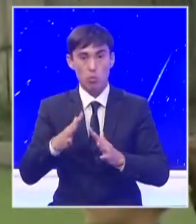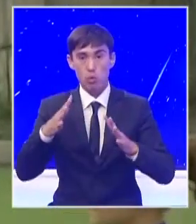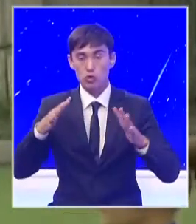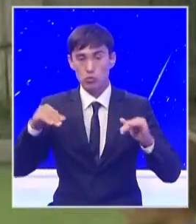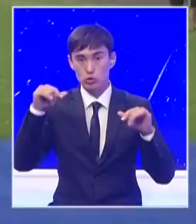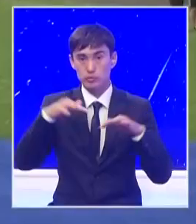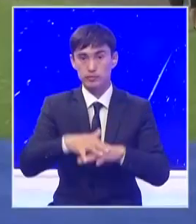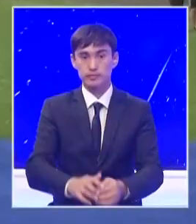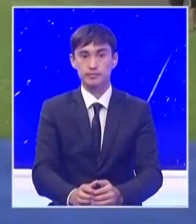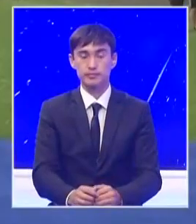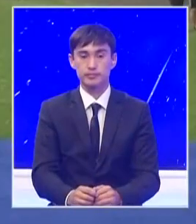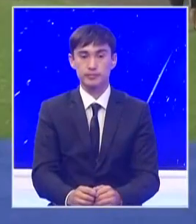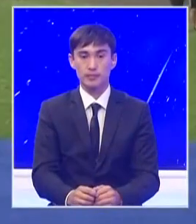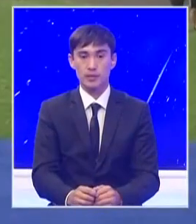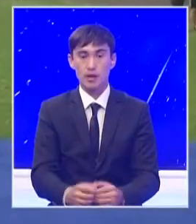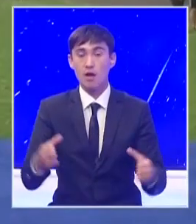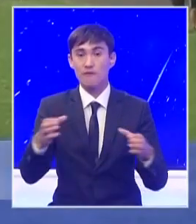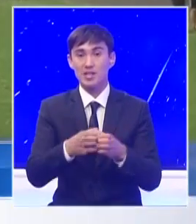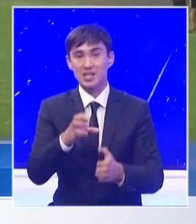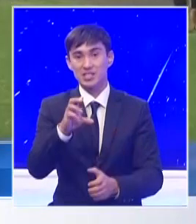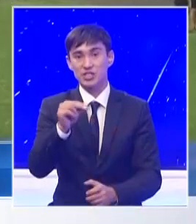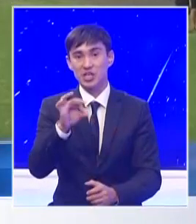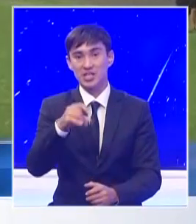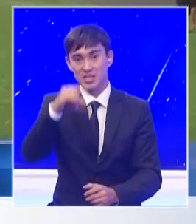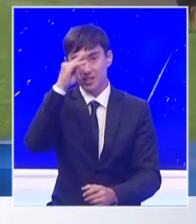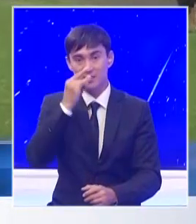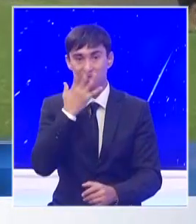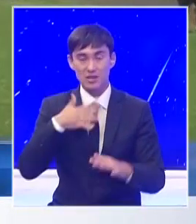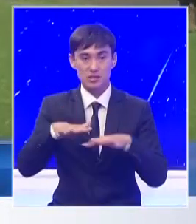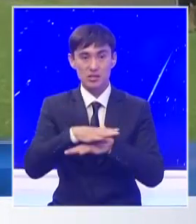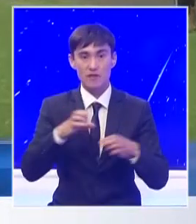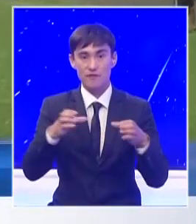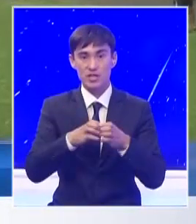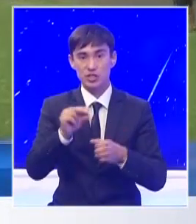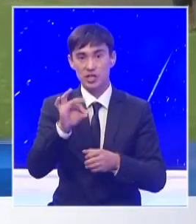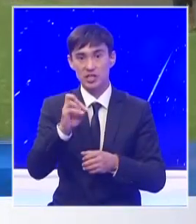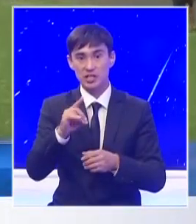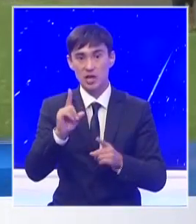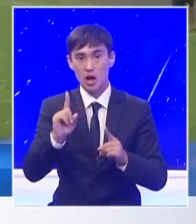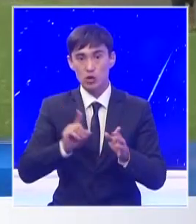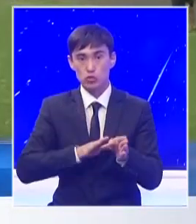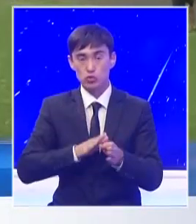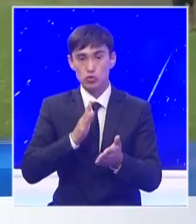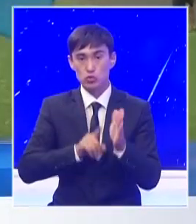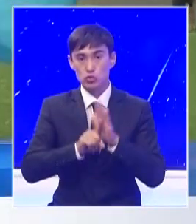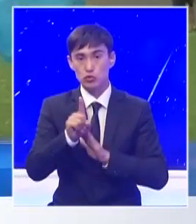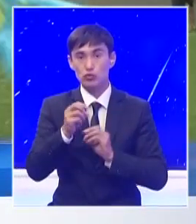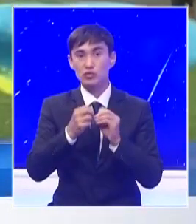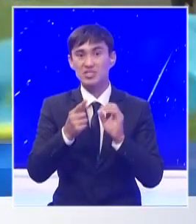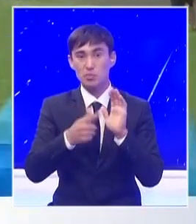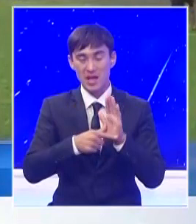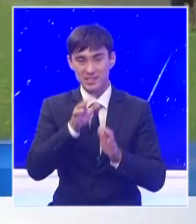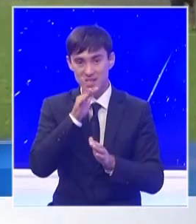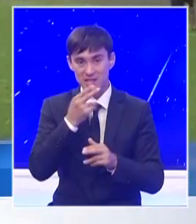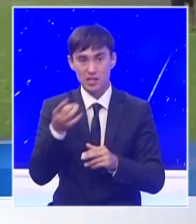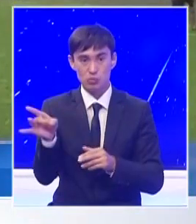все больше. Но вообще федерация чирлидинга, Казахстанская национальная федерация чирлидинга, существует уже 17 лет.